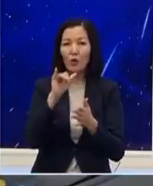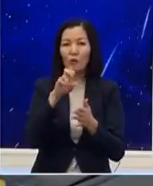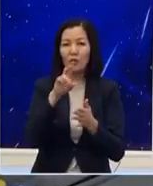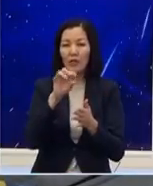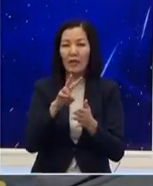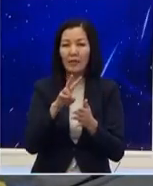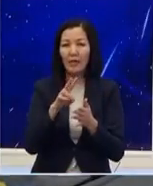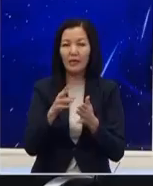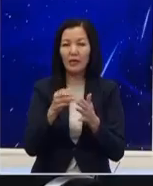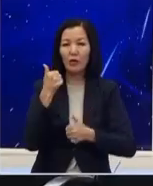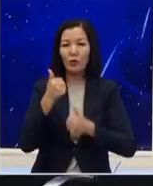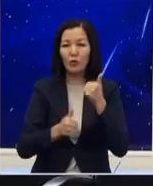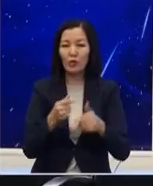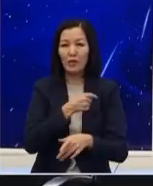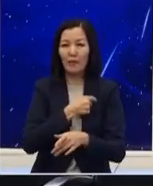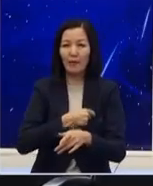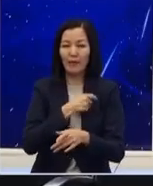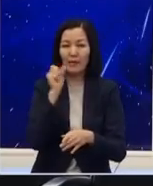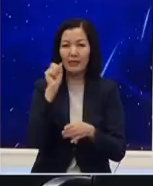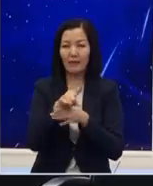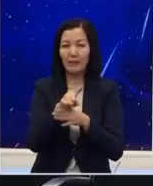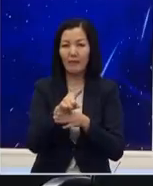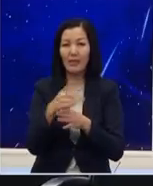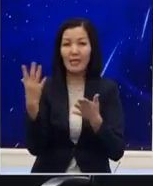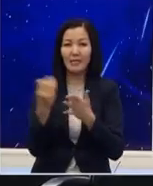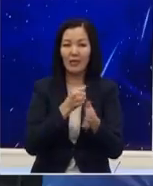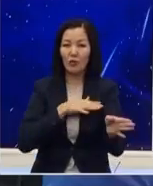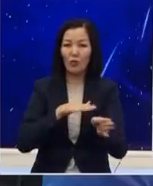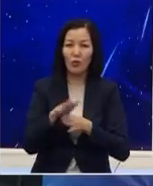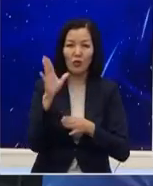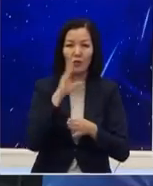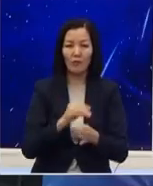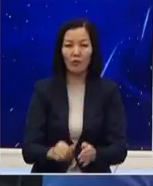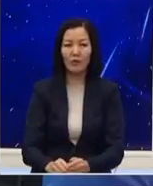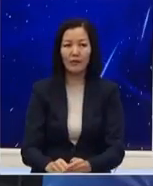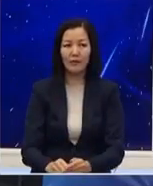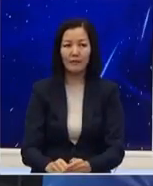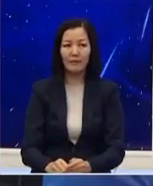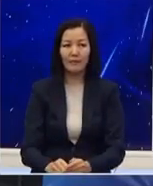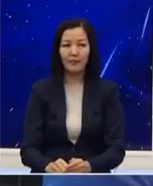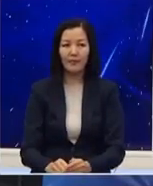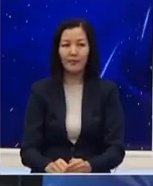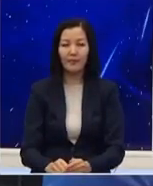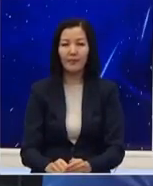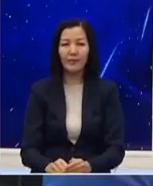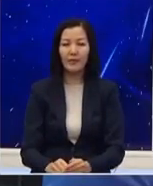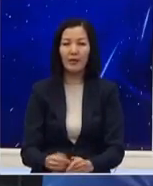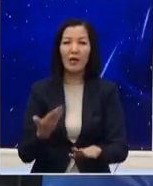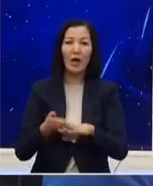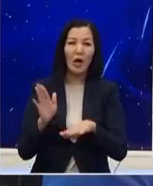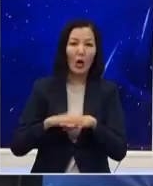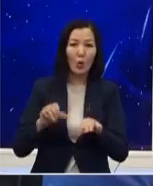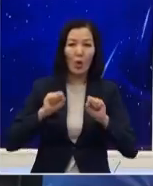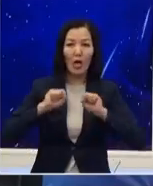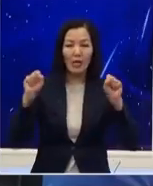Амангелді. Ол бұл турнирде бапкерлер берген тапсырманы сәтті орындады. Занимаюсь тяжелой атлетикой уже 8 лет. Ауыр